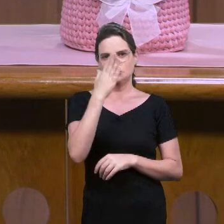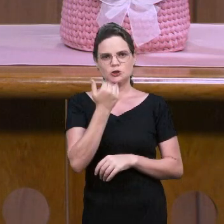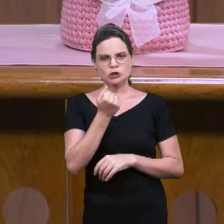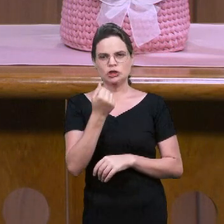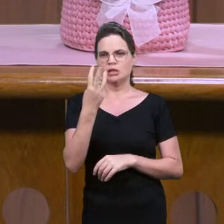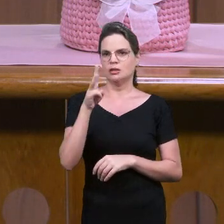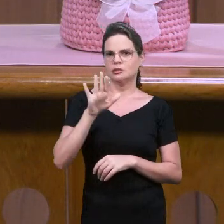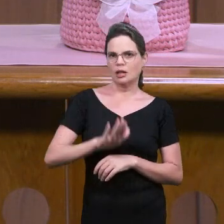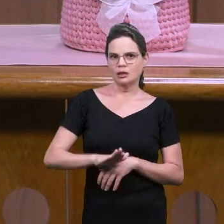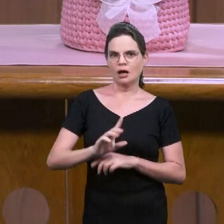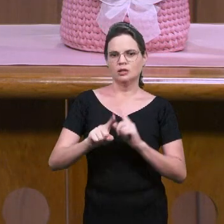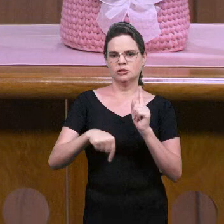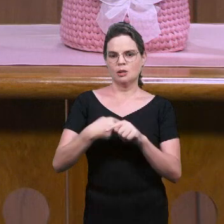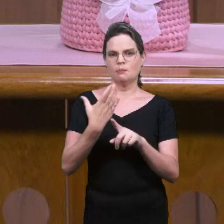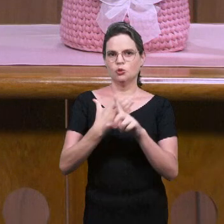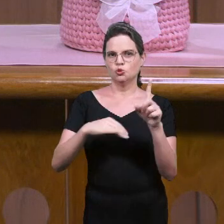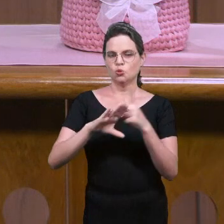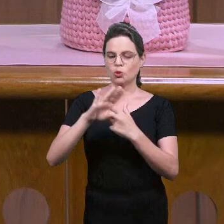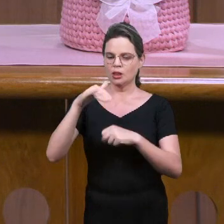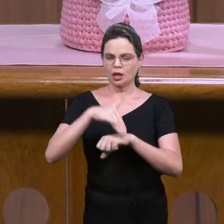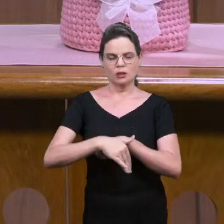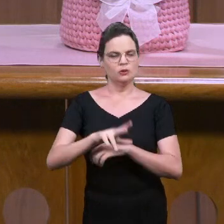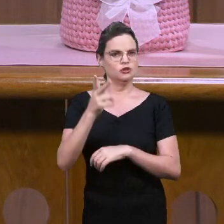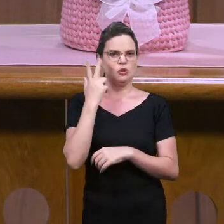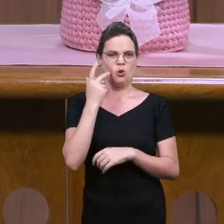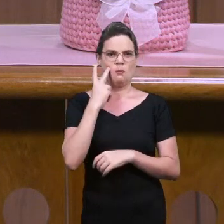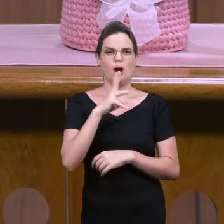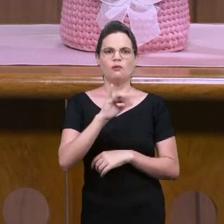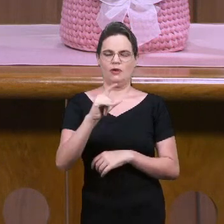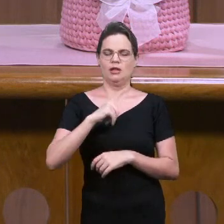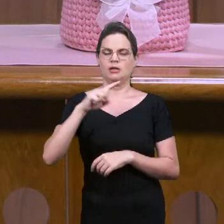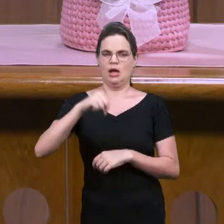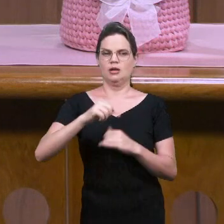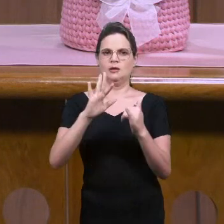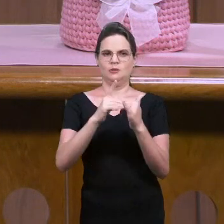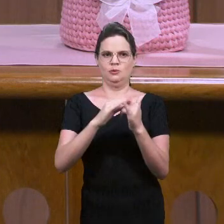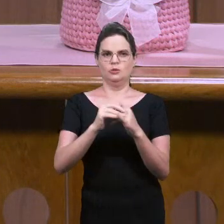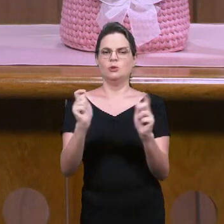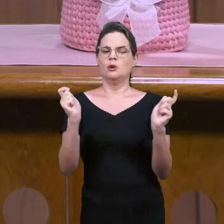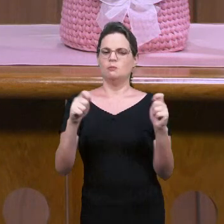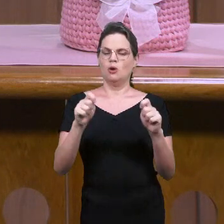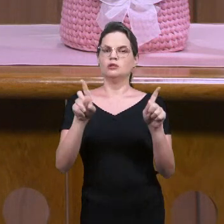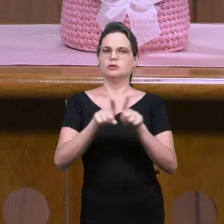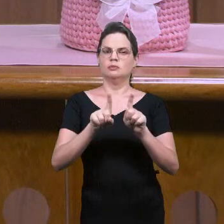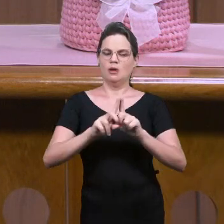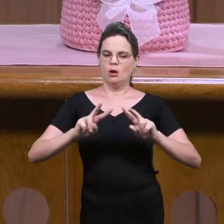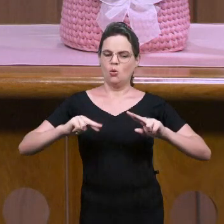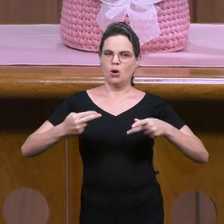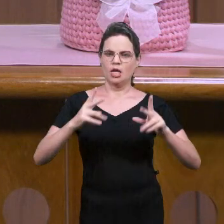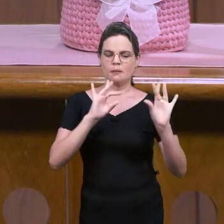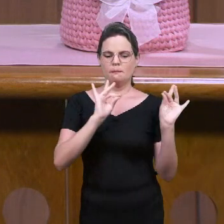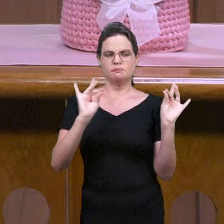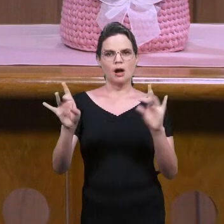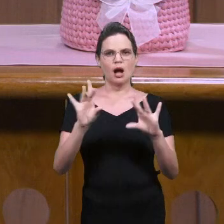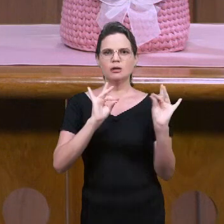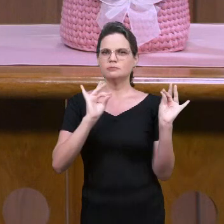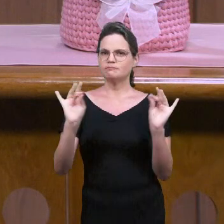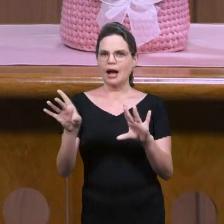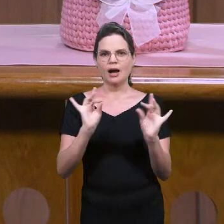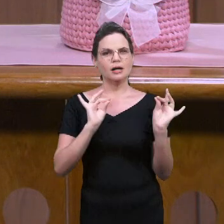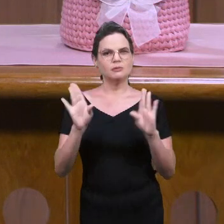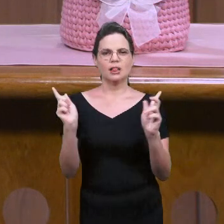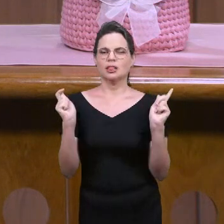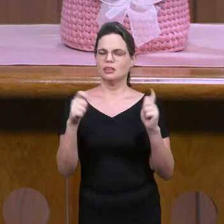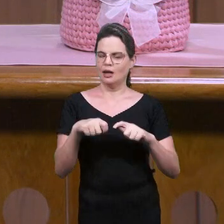15h l'après-midi au Brésil. Le culte du soir, transmis à travers YouTube à 20h au Brésil. Vous pouvez utiliser les liens de